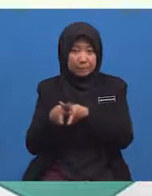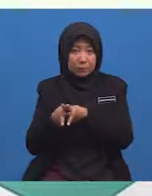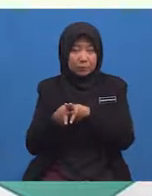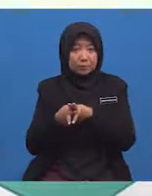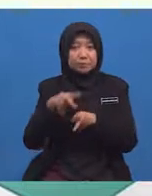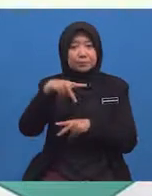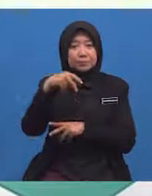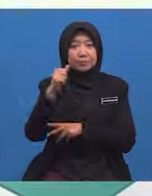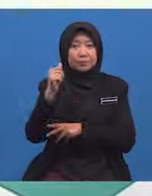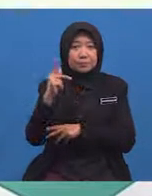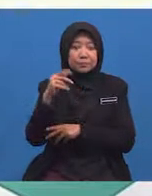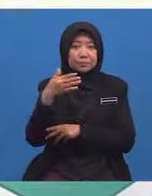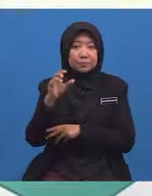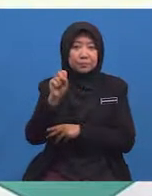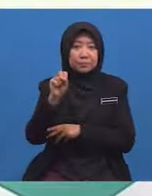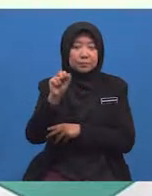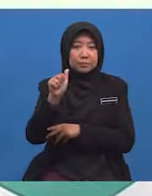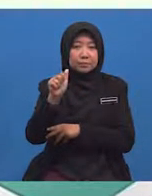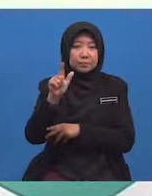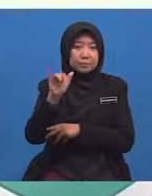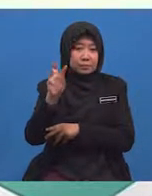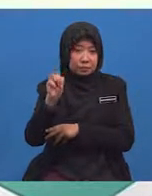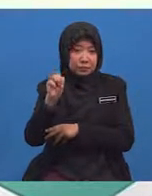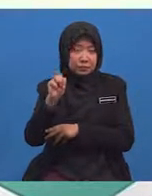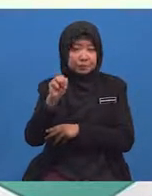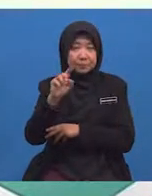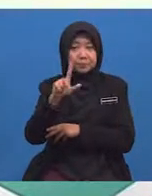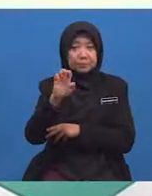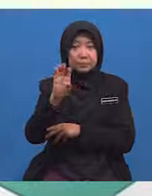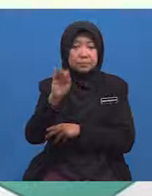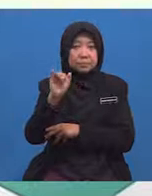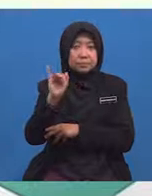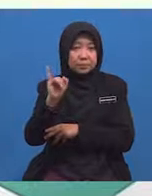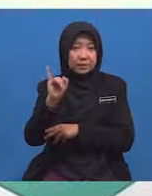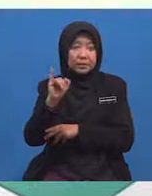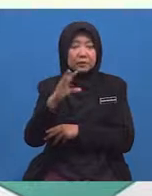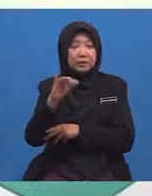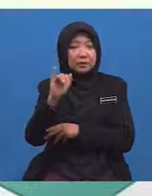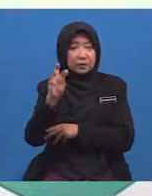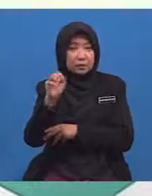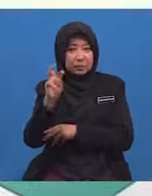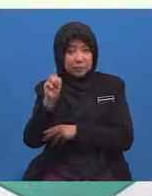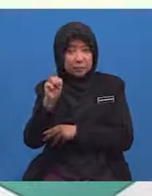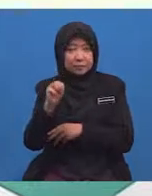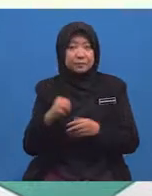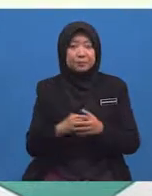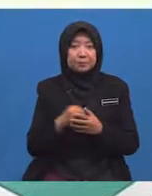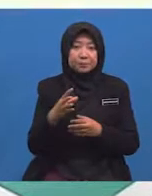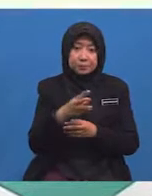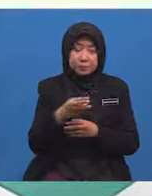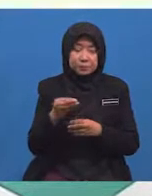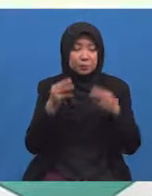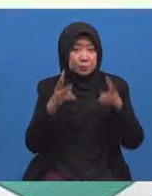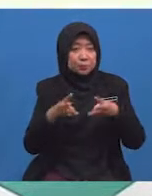daripada seperti Pak Salim, Lebai Makrub, Imam Saad dan